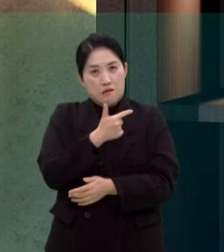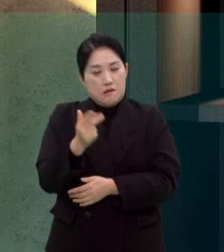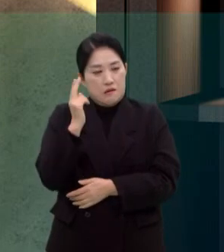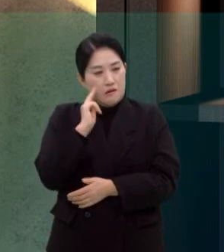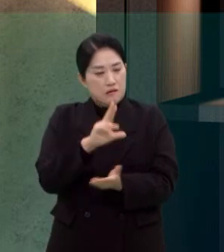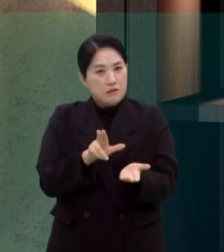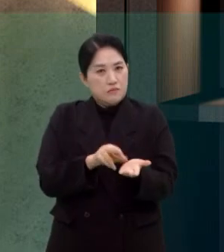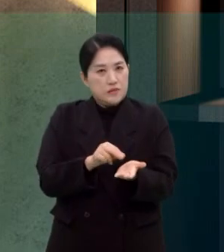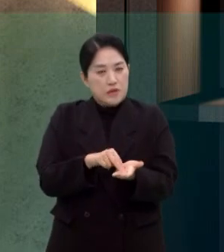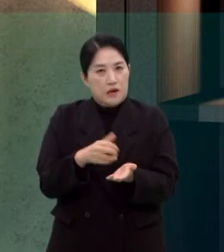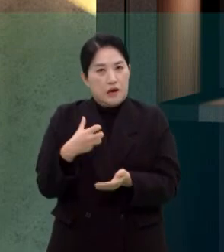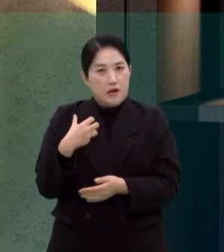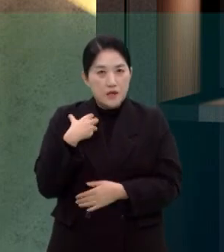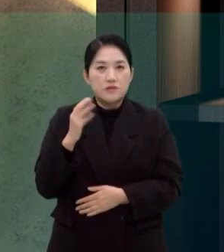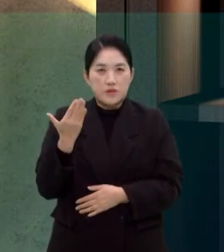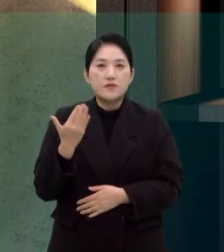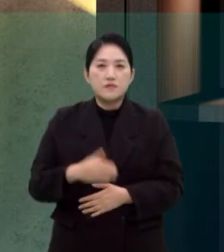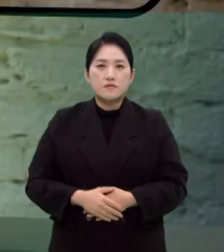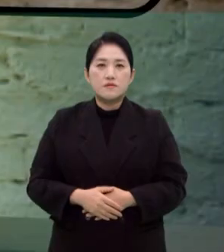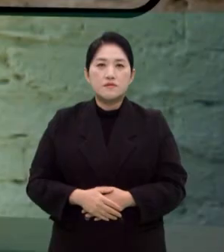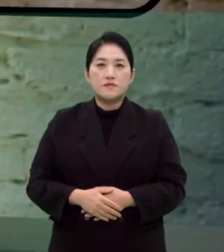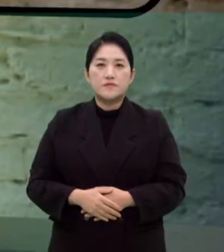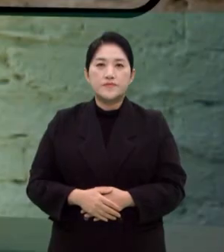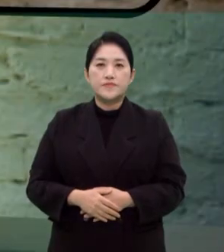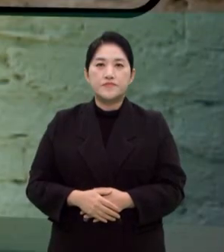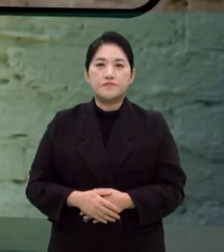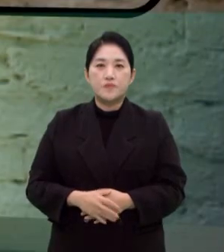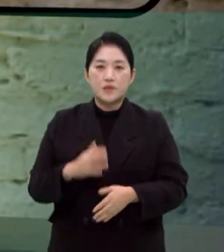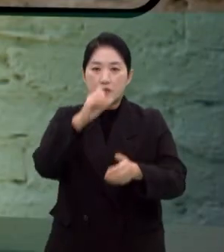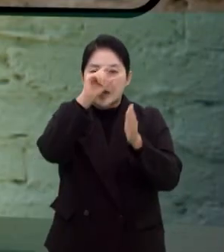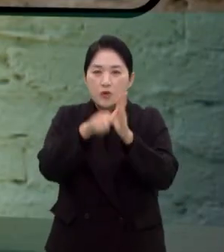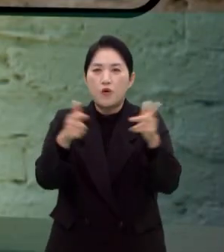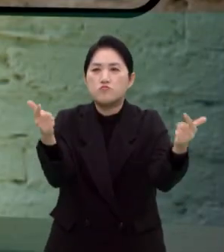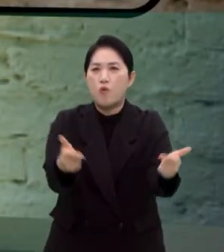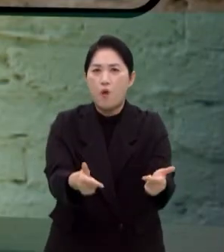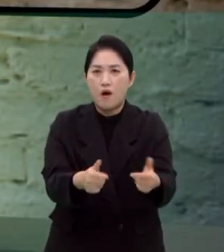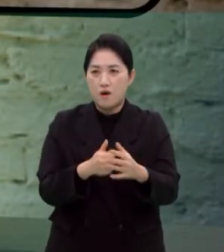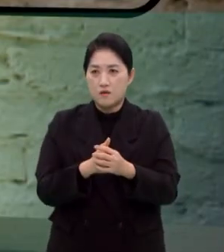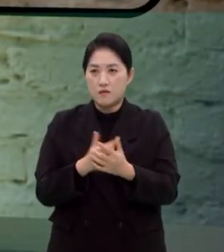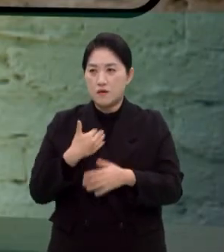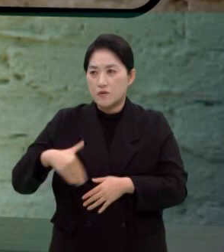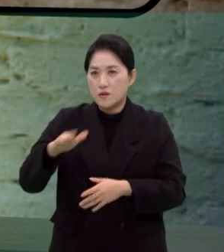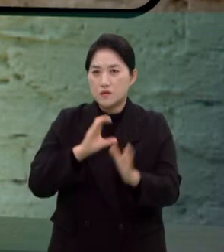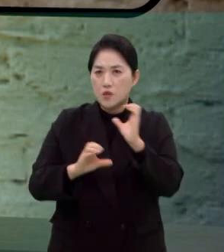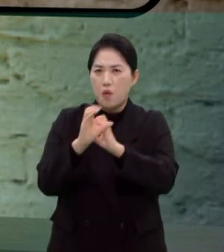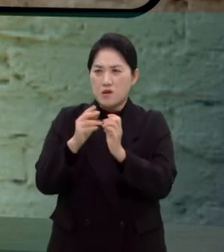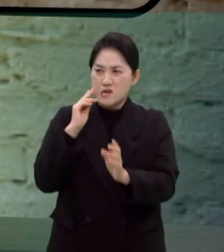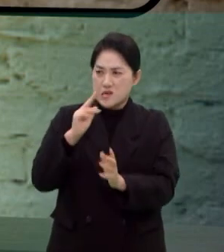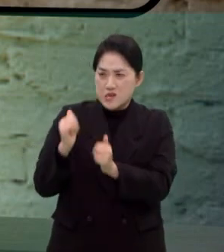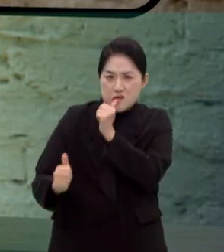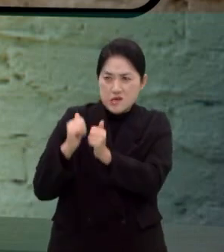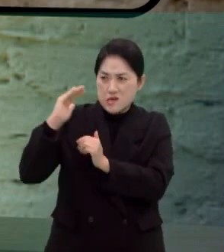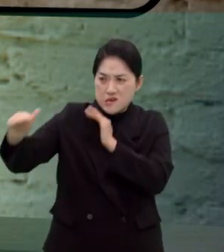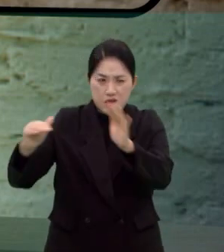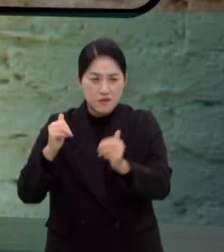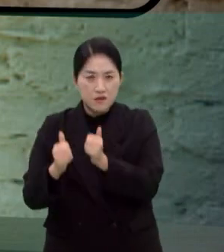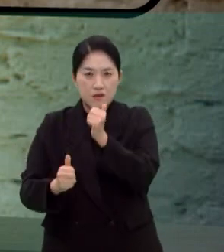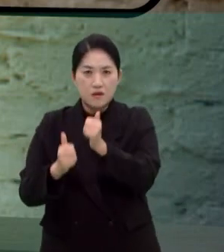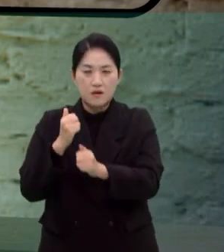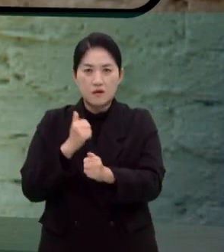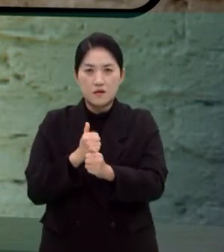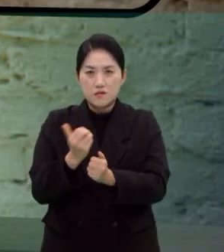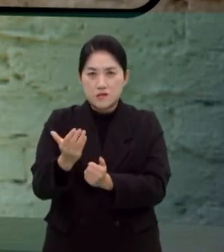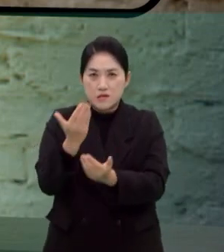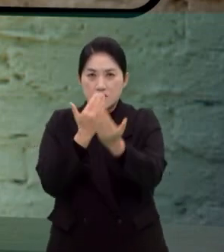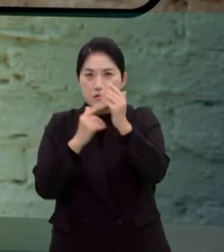심각한 문제가 되었습니다. 줄어든 기회 속에서 우리들은 더욱 치열하게 경쟁해야 했고 현실